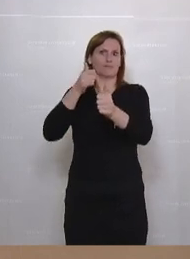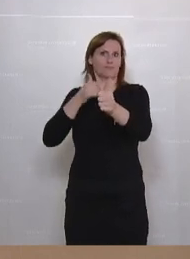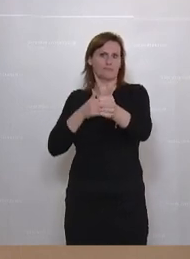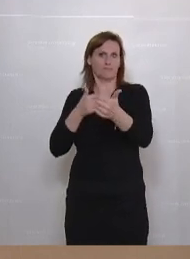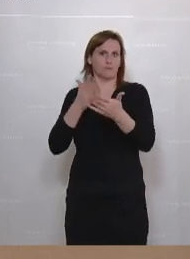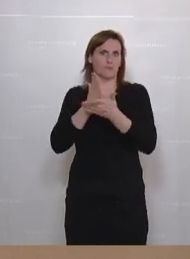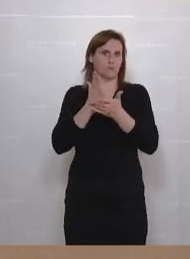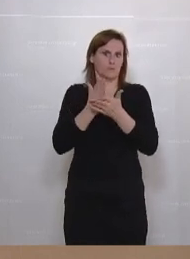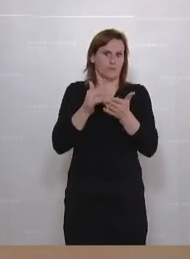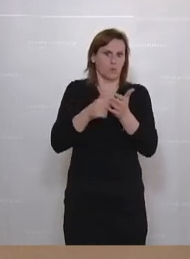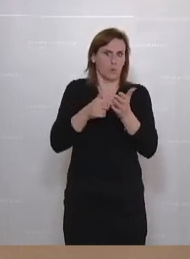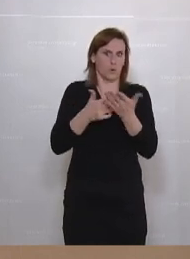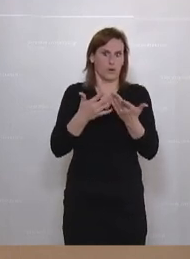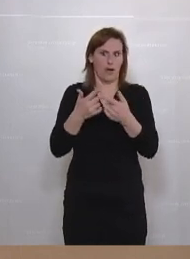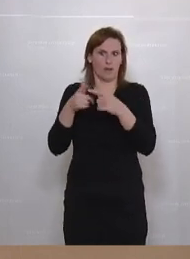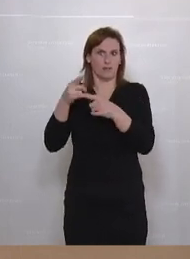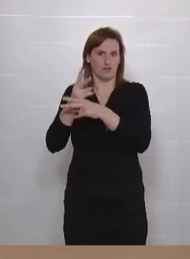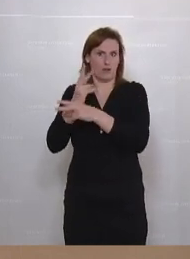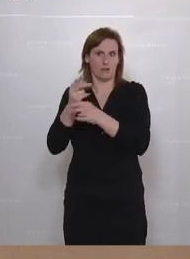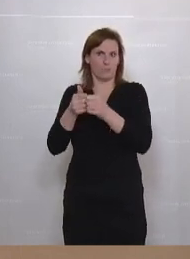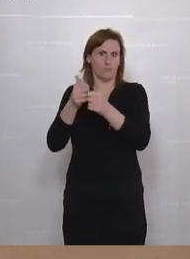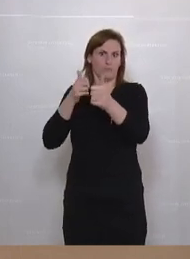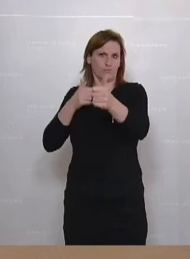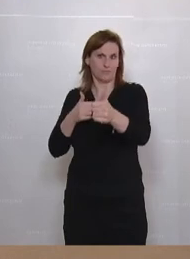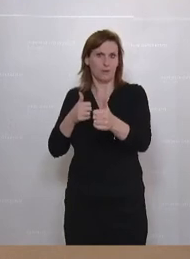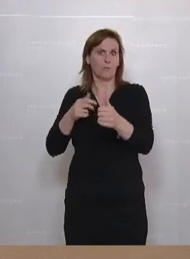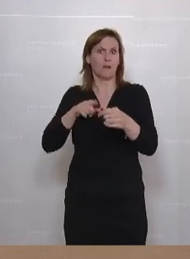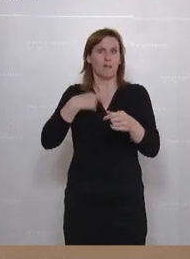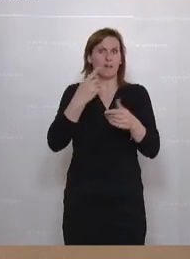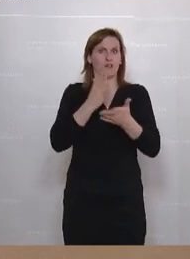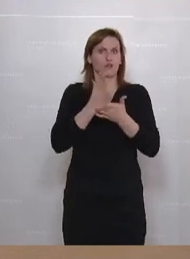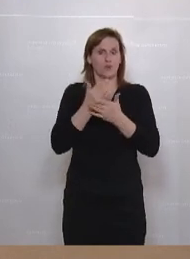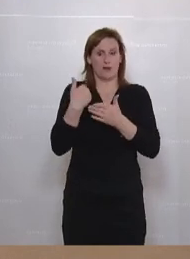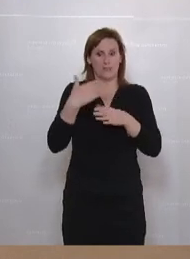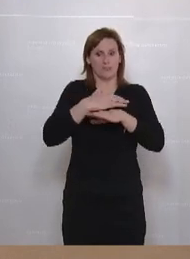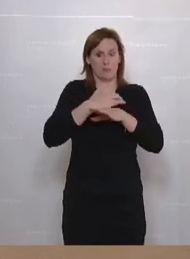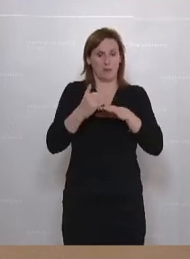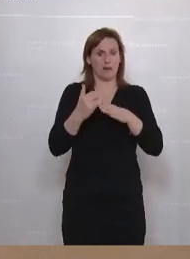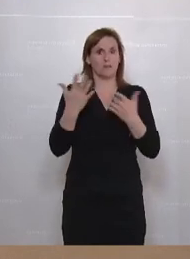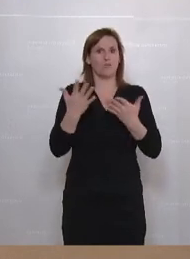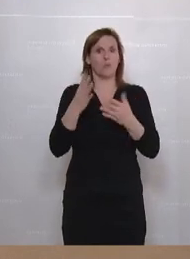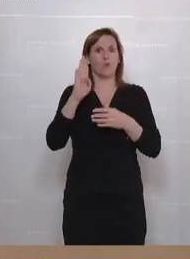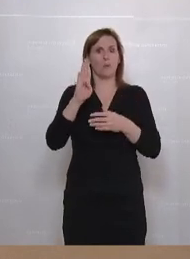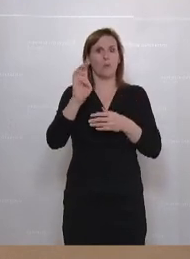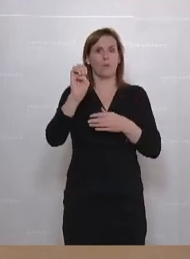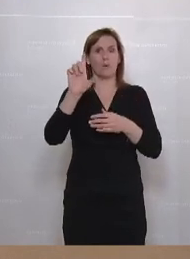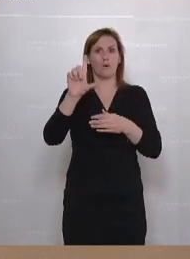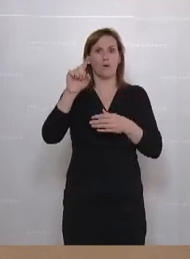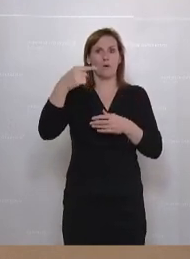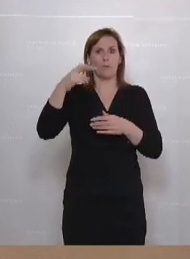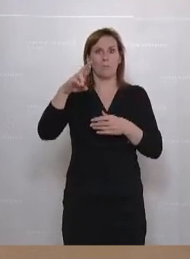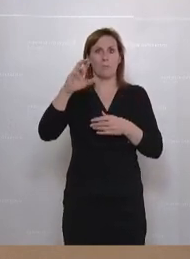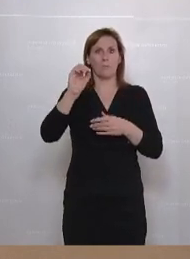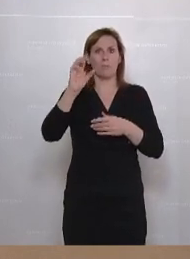Aber man dürfte trotzdem nicht kleinreden, weil wir sehen ja auch schon, ich habe das in Belgrad letzten März, Plakate in den Straßen, unser größter Freund ist